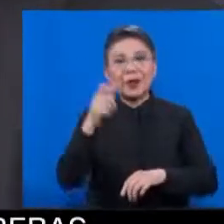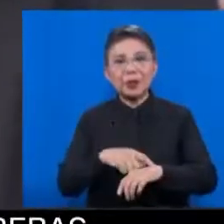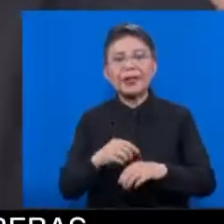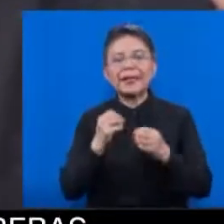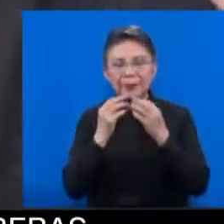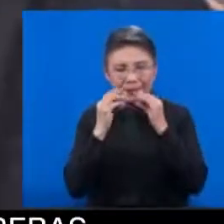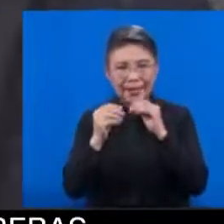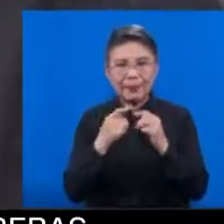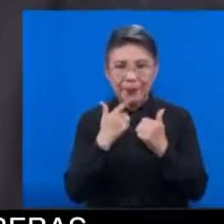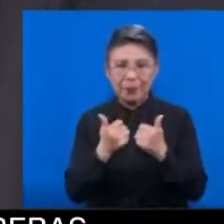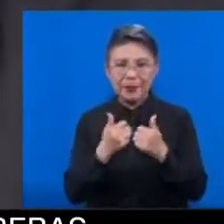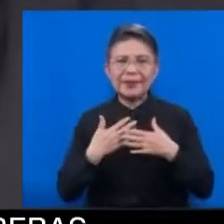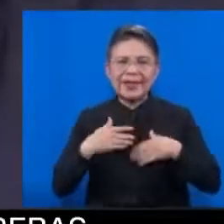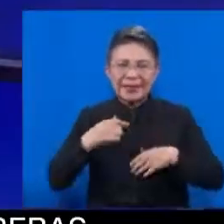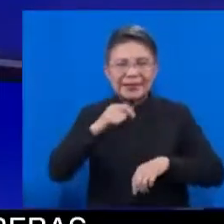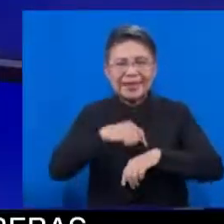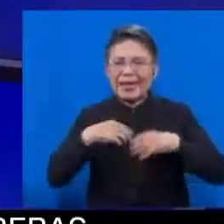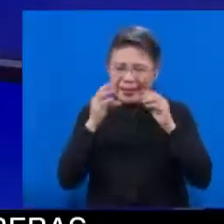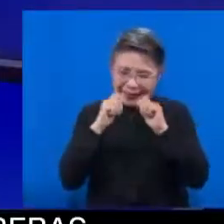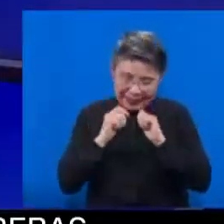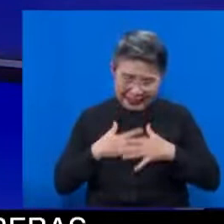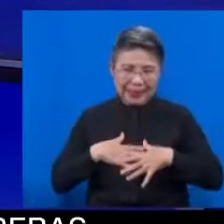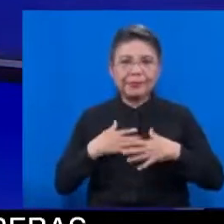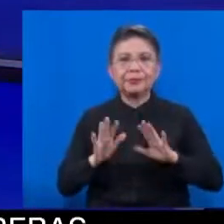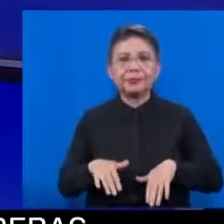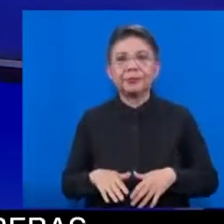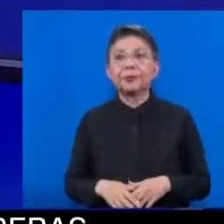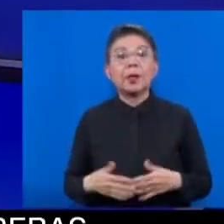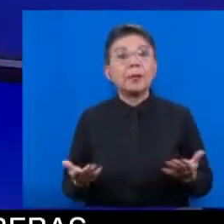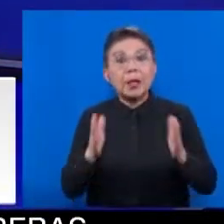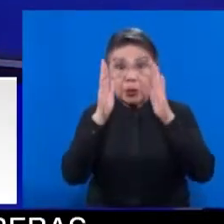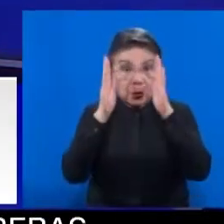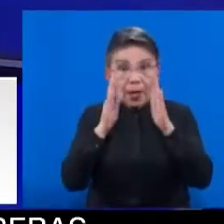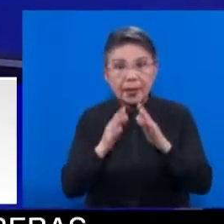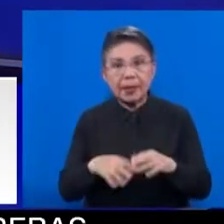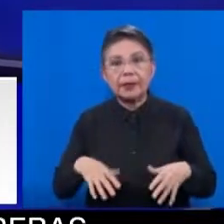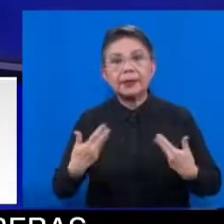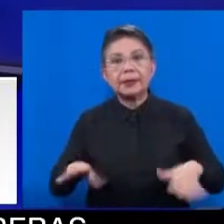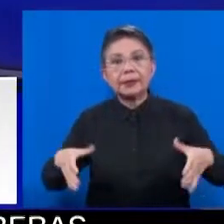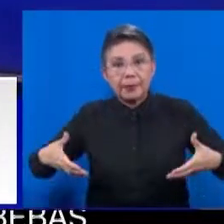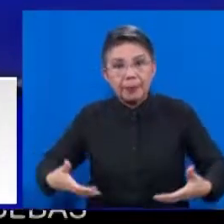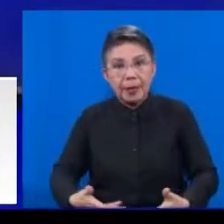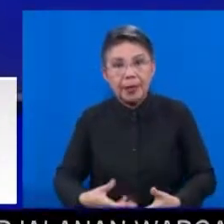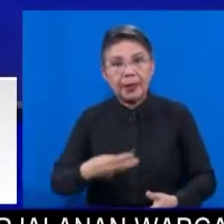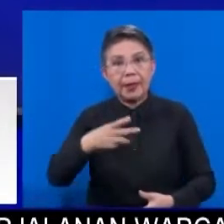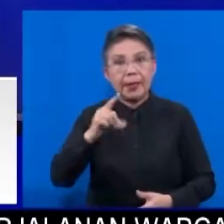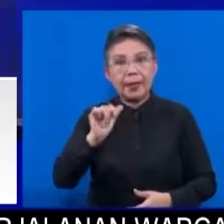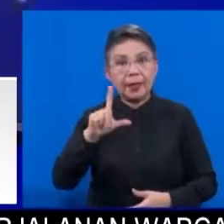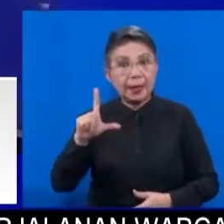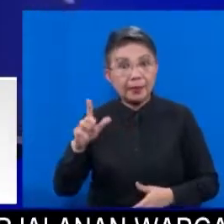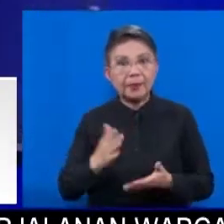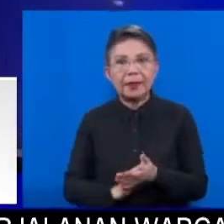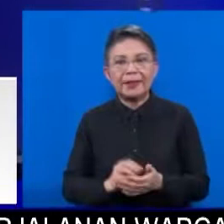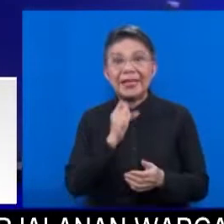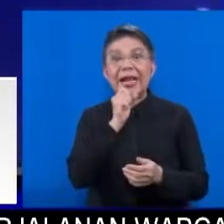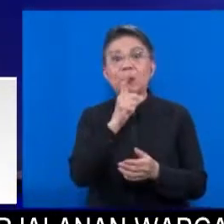lebih baik, lebih panjang, lebih lebar. Dan untuk mengetahui suasana pasca pemakaman Eril, sudah ada rekan Angga Dwi